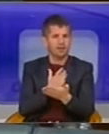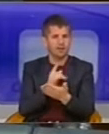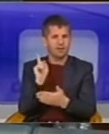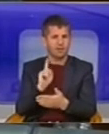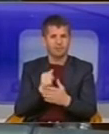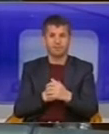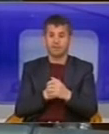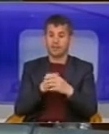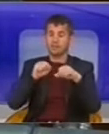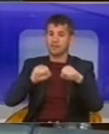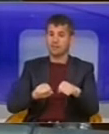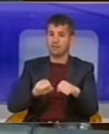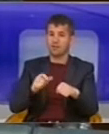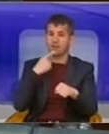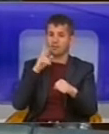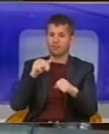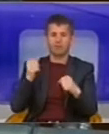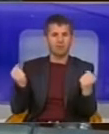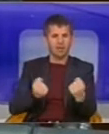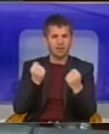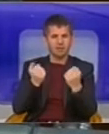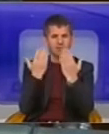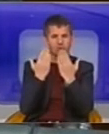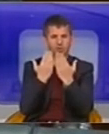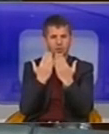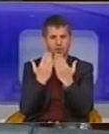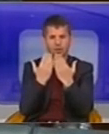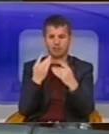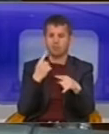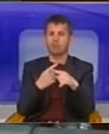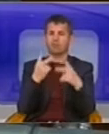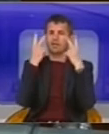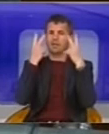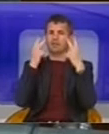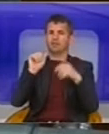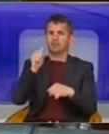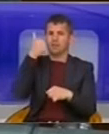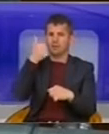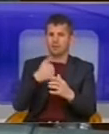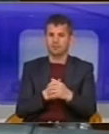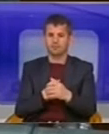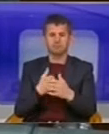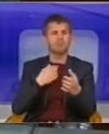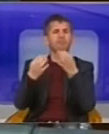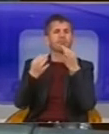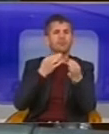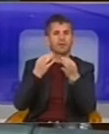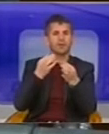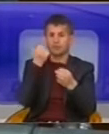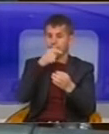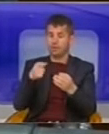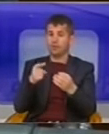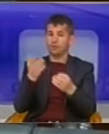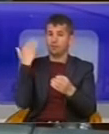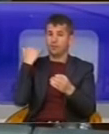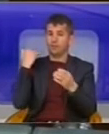thuhet, qeveria angazhohet të trajtoj arsimin si një prioritet themelor. Shtrohet pyetja sa